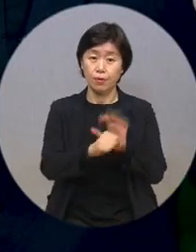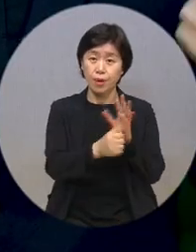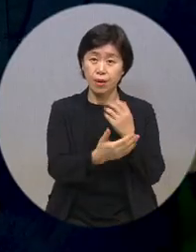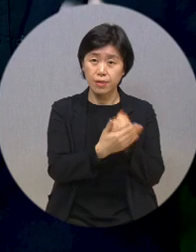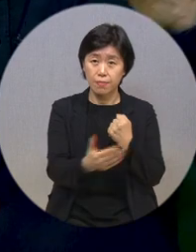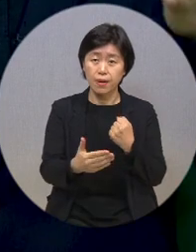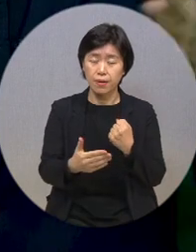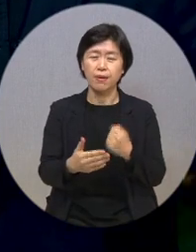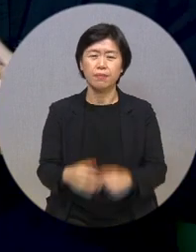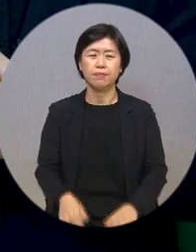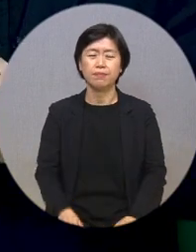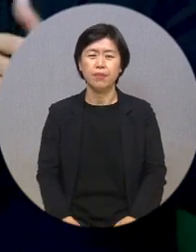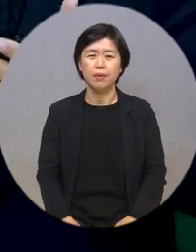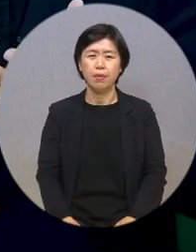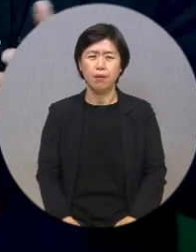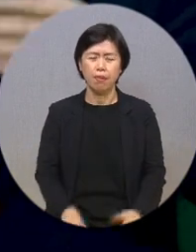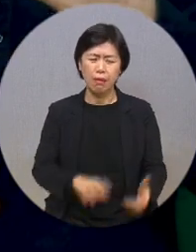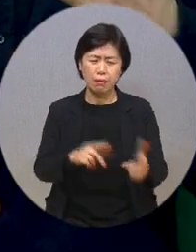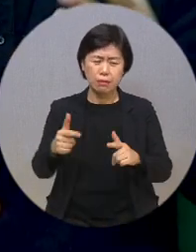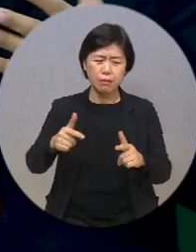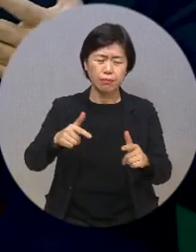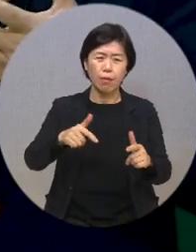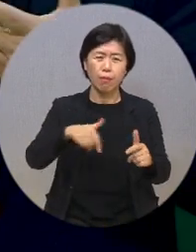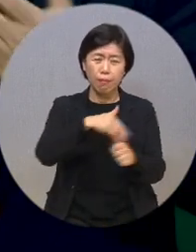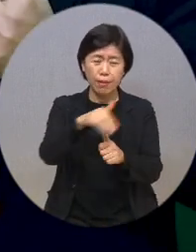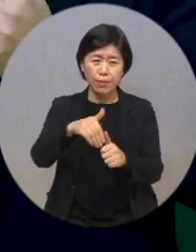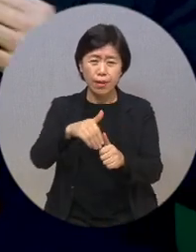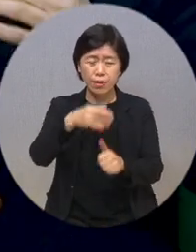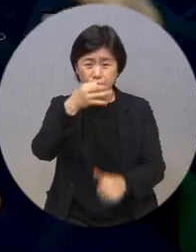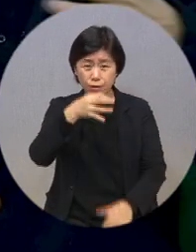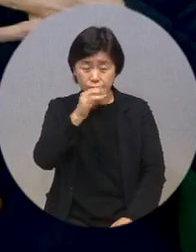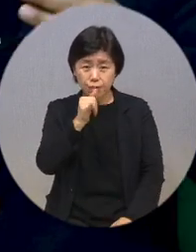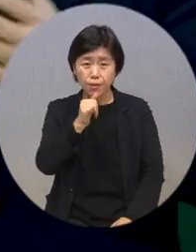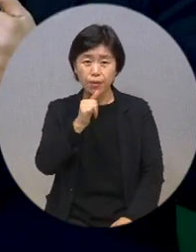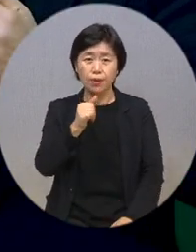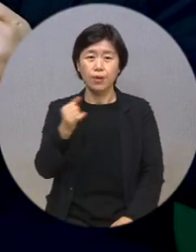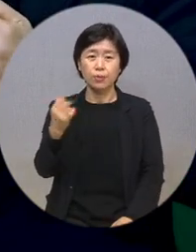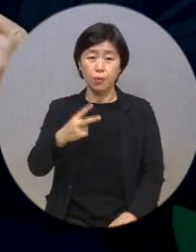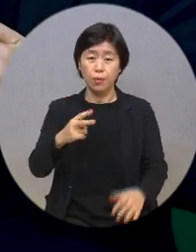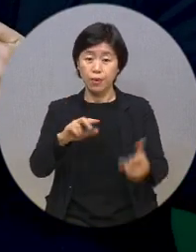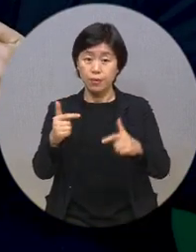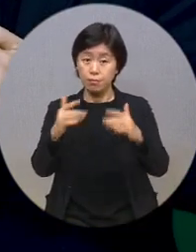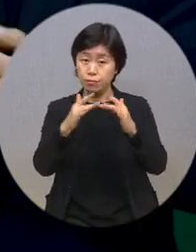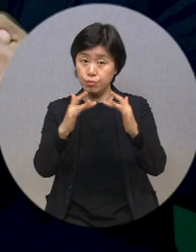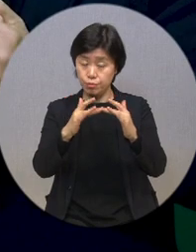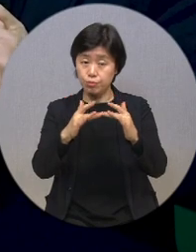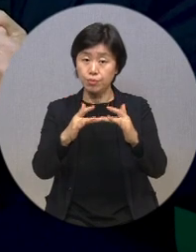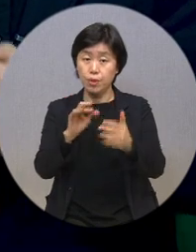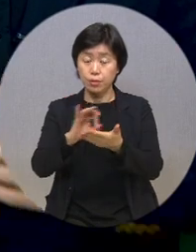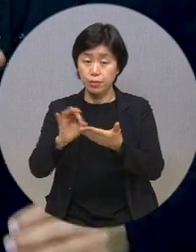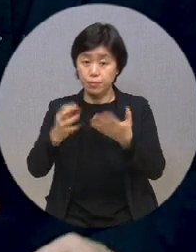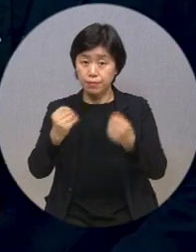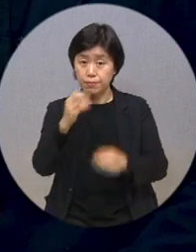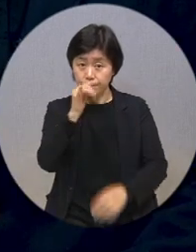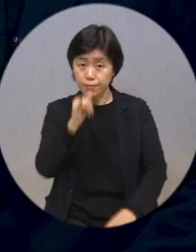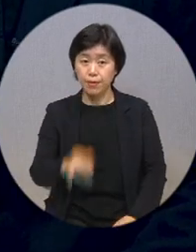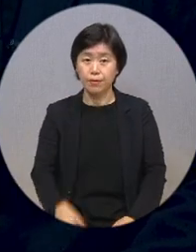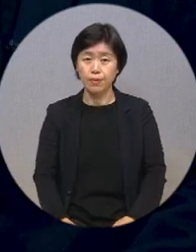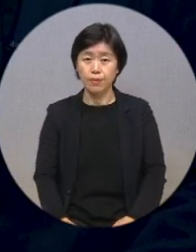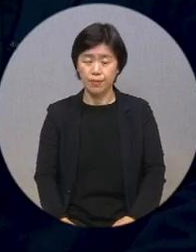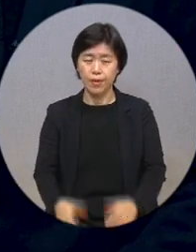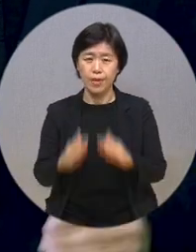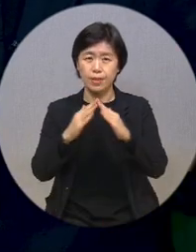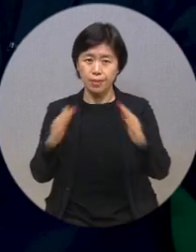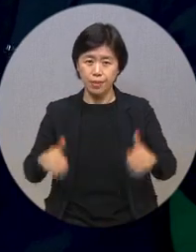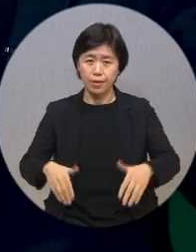힘들고 그럼요. 다 그렇잖아요. 집안에서 비대면으로 물건 사실 하잖아요. 여러분들 예.